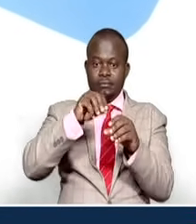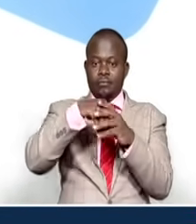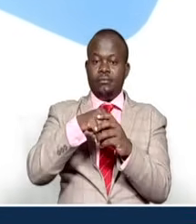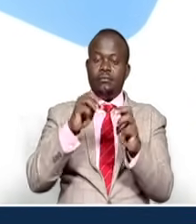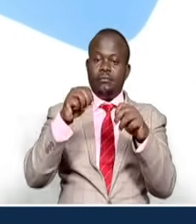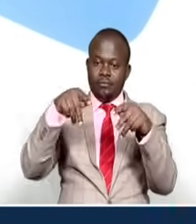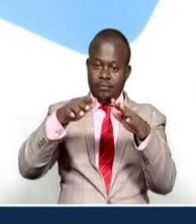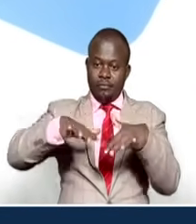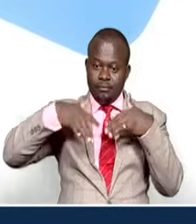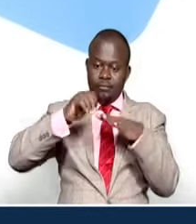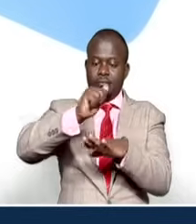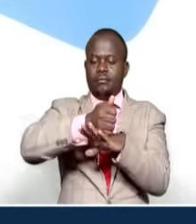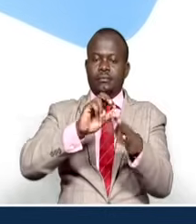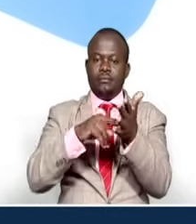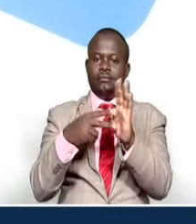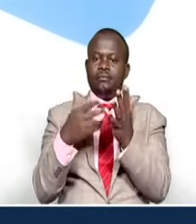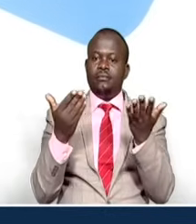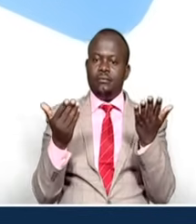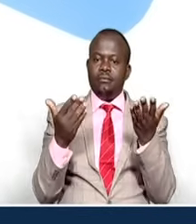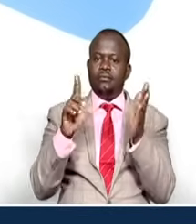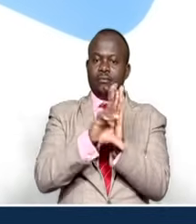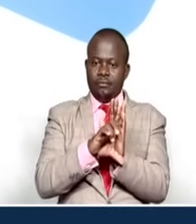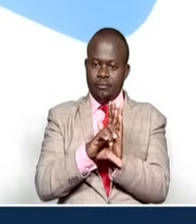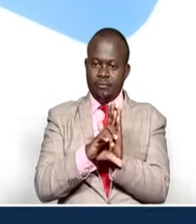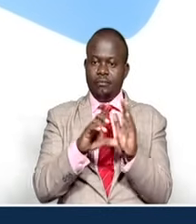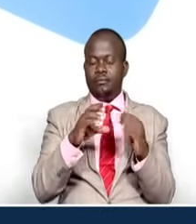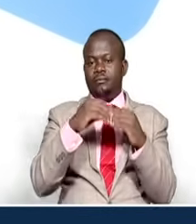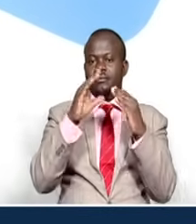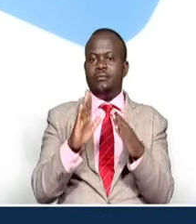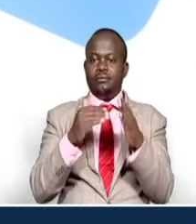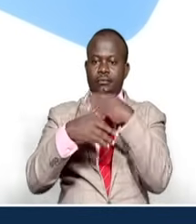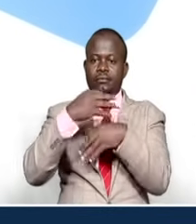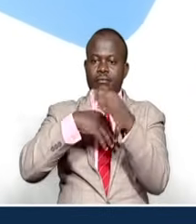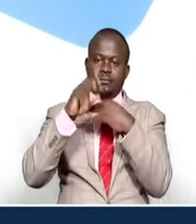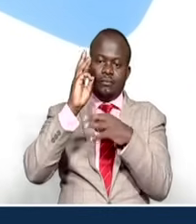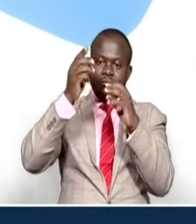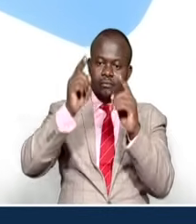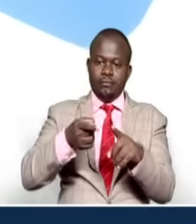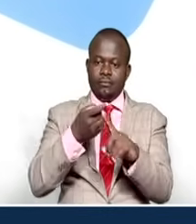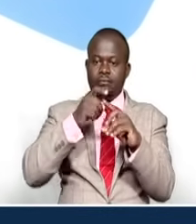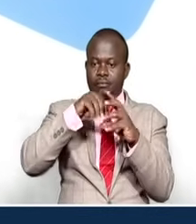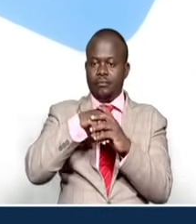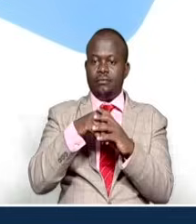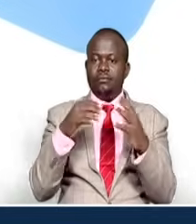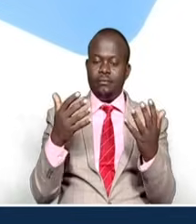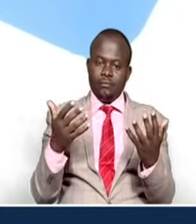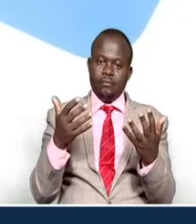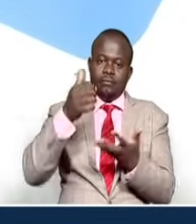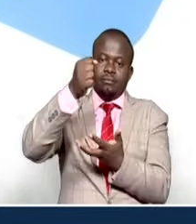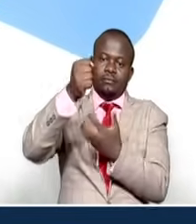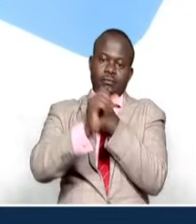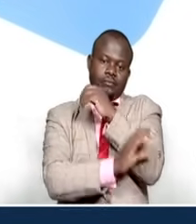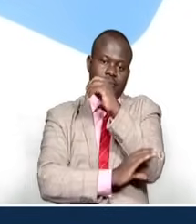imishinga yashyiraho izo nganda, yaba amategeko azigena. Inganda rero zizaboneka biturutse muri bije